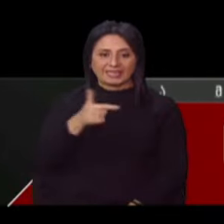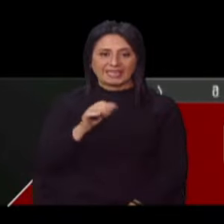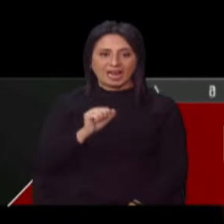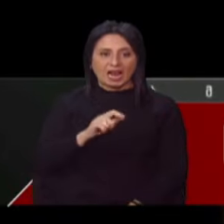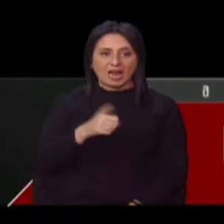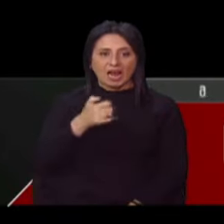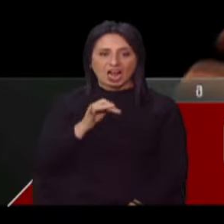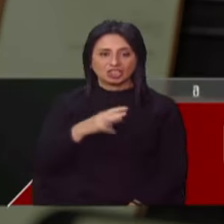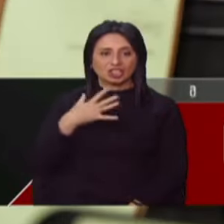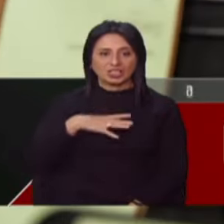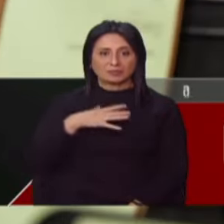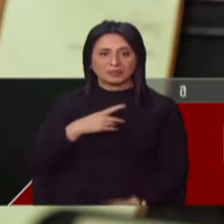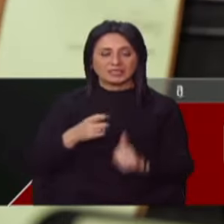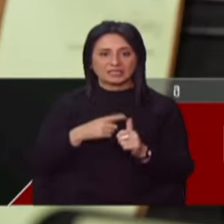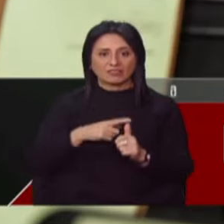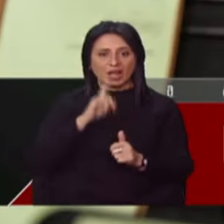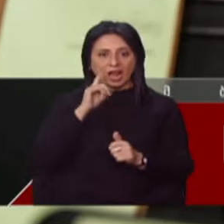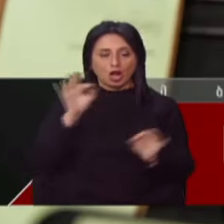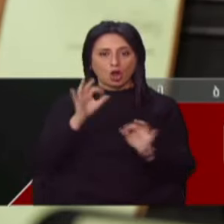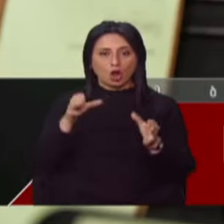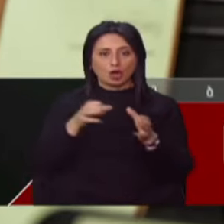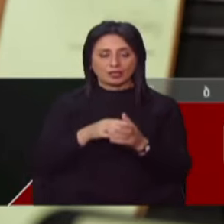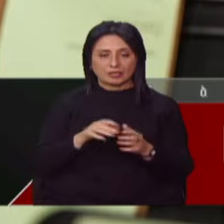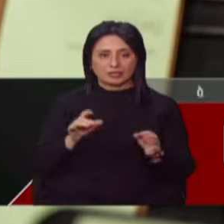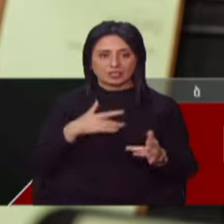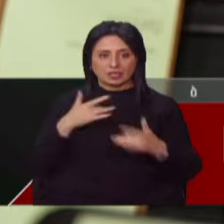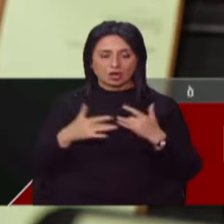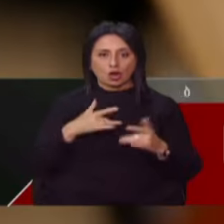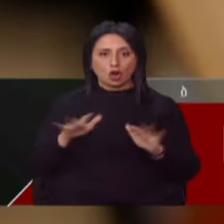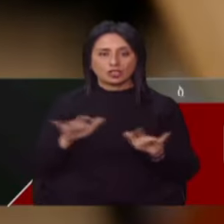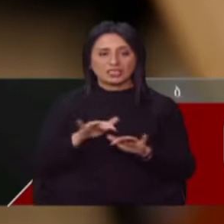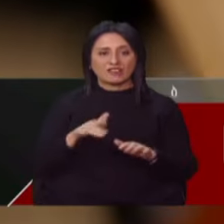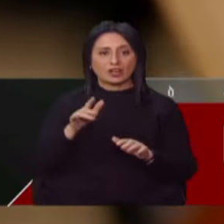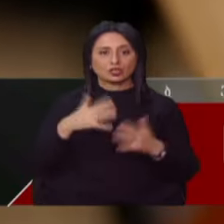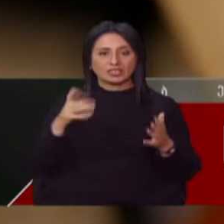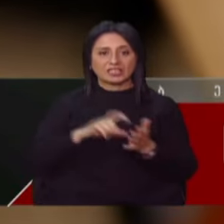გიაყანჩელის სახელობის თბილისის ახალგაზრდული ორკესტრის კონცერტი კონსერვატორიის დიდ